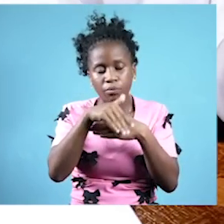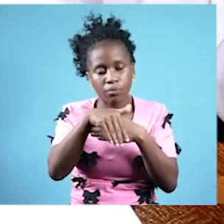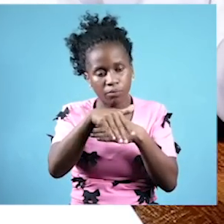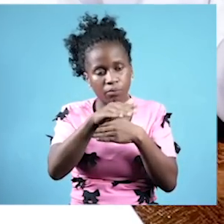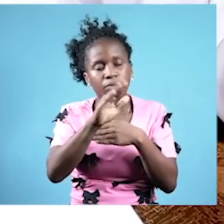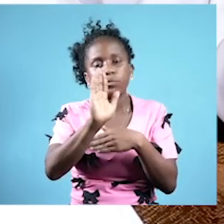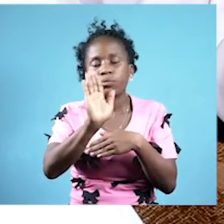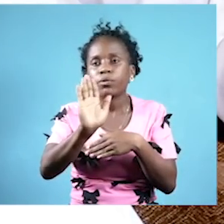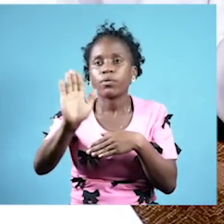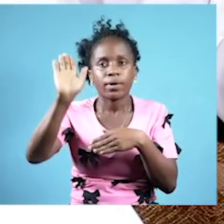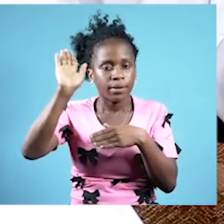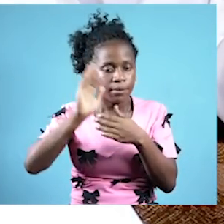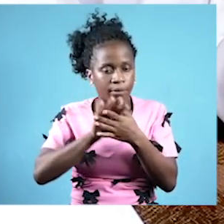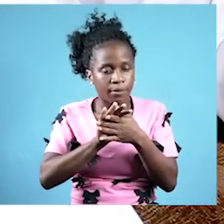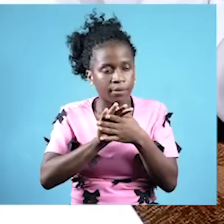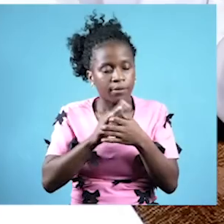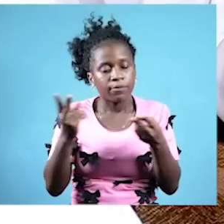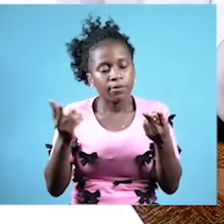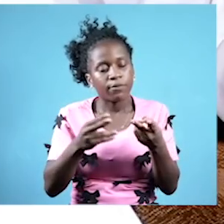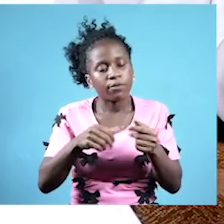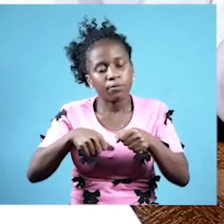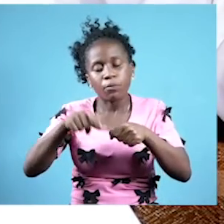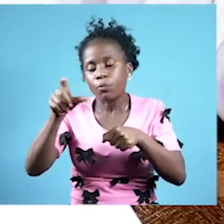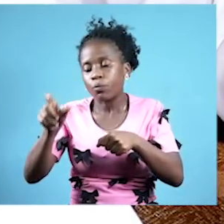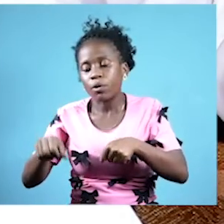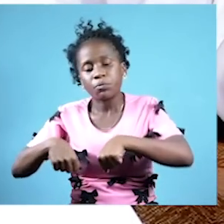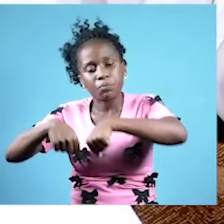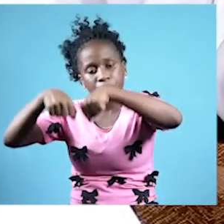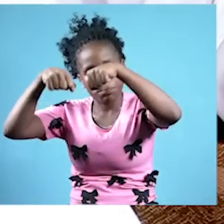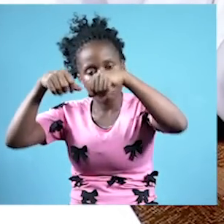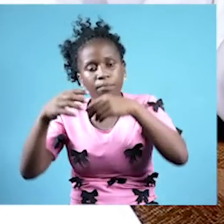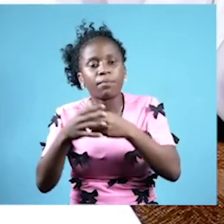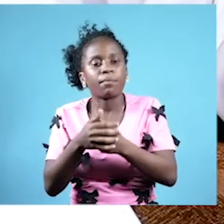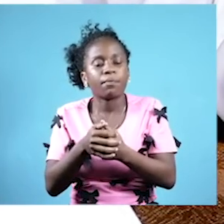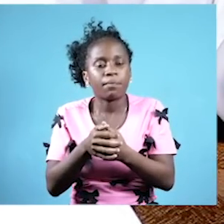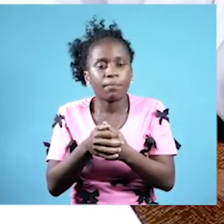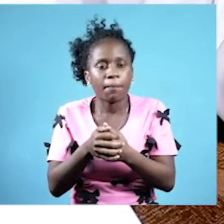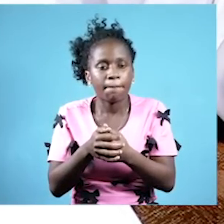na watii wale wenye mamlaka juu yenu. Sawa.